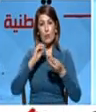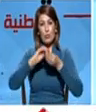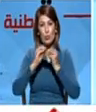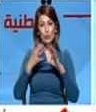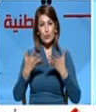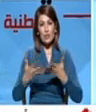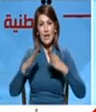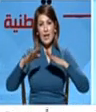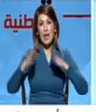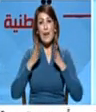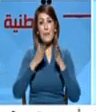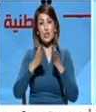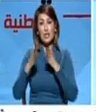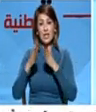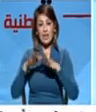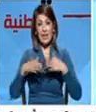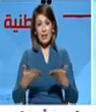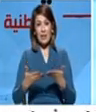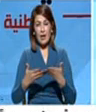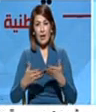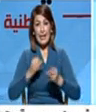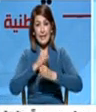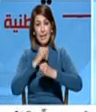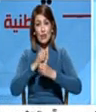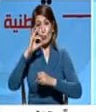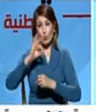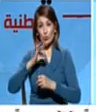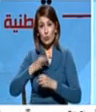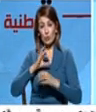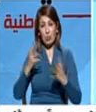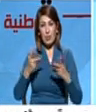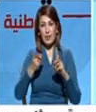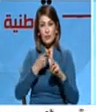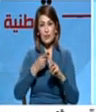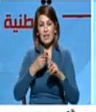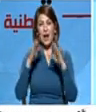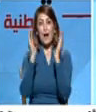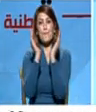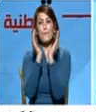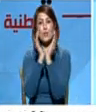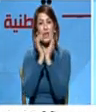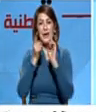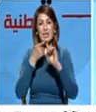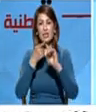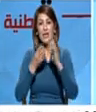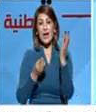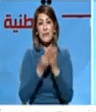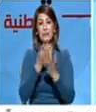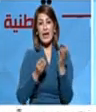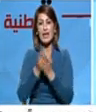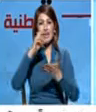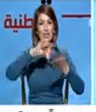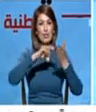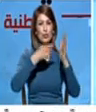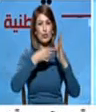اذا كان اليوم انا احكي على رقمنا ونحكي وعلى مجتمع معناها اه في في حداثه معناها تكنولوجيا كيفيه